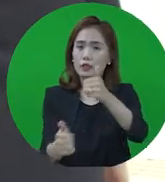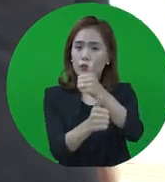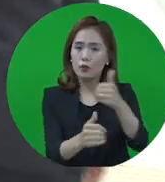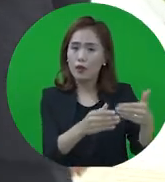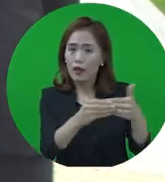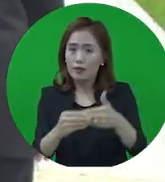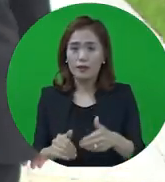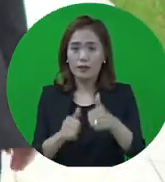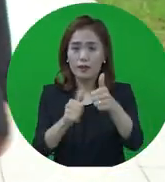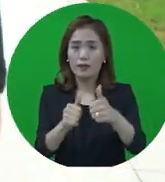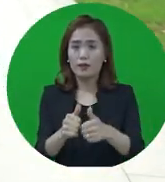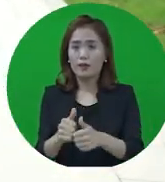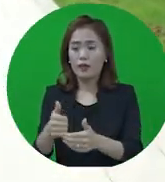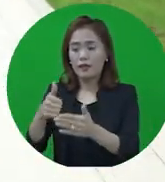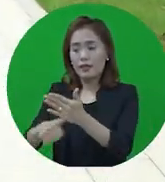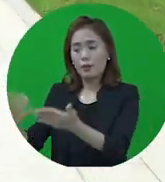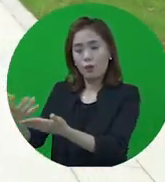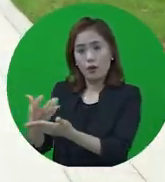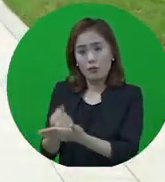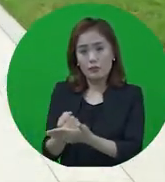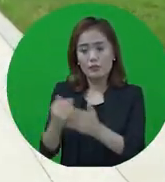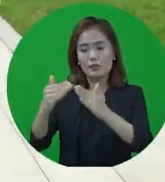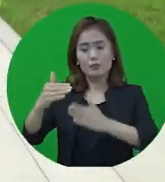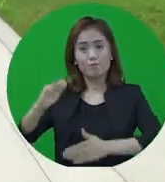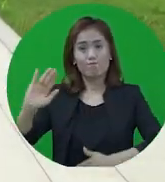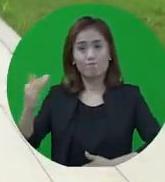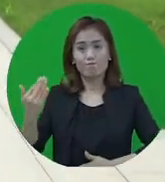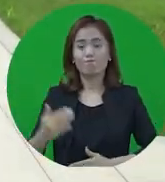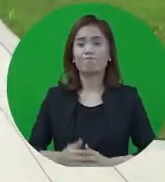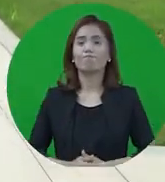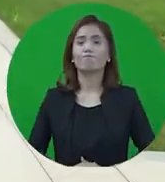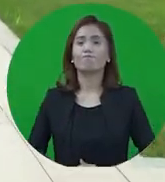진행위원회 안내에 따라 소지품을 챙겨서 귀가합니다.